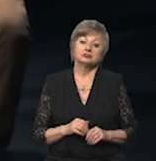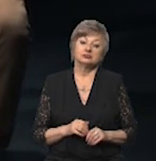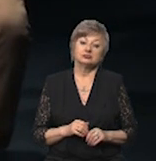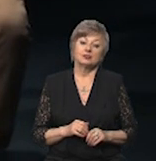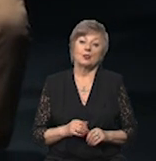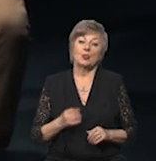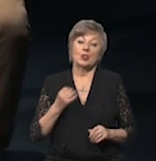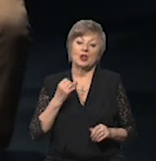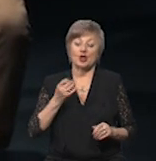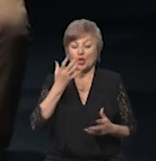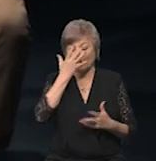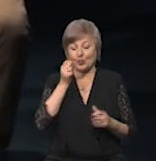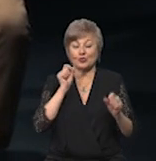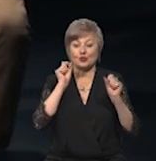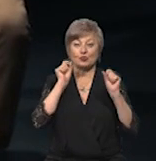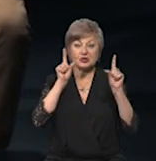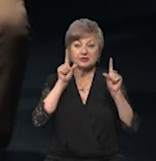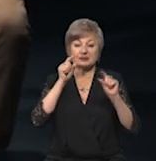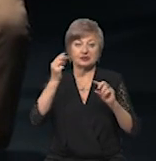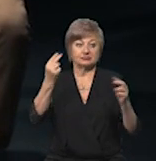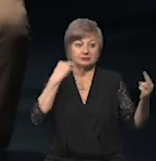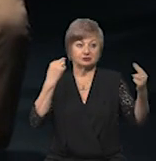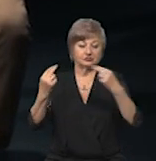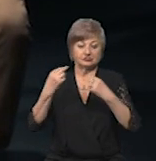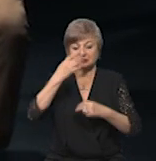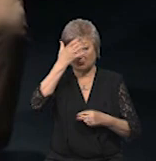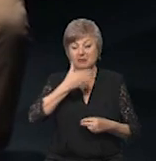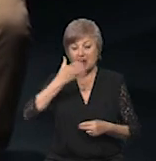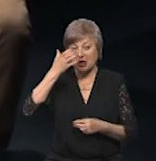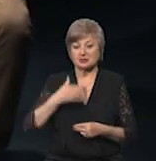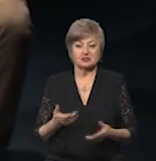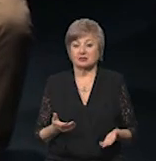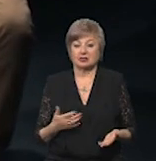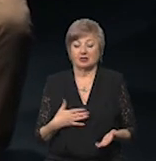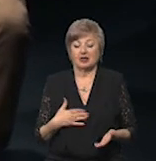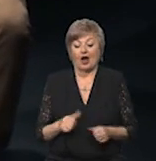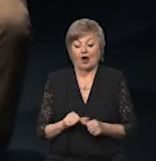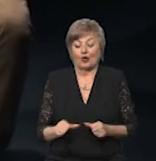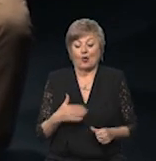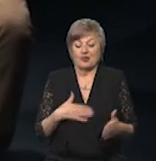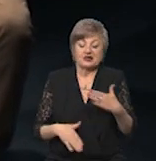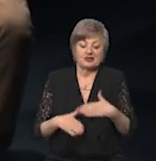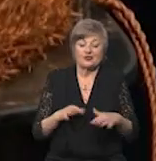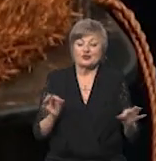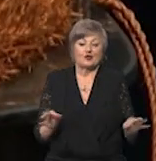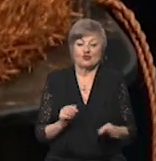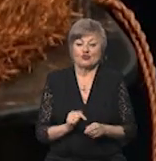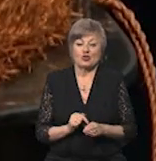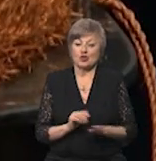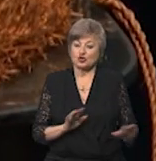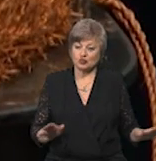коли ночі просипаєшся, на тебе дивляться різні маски, я, окрім задоволення, нічого не відчуваю. А